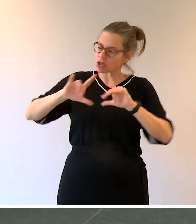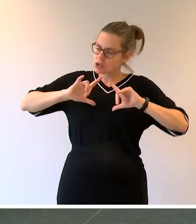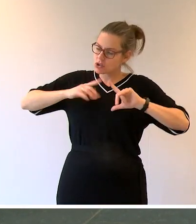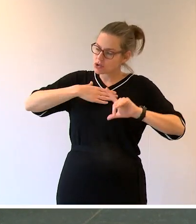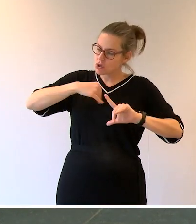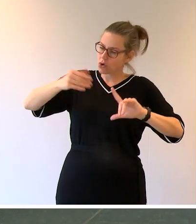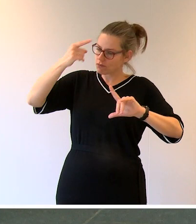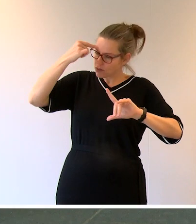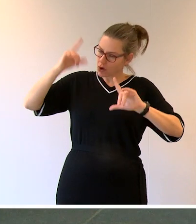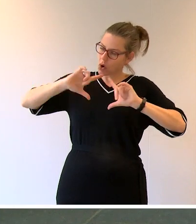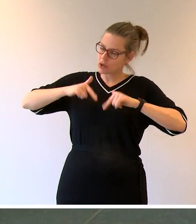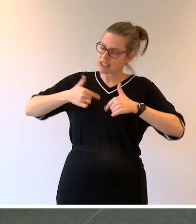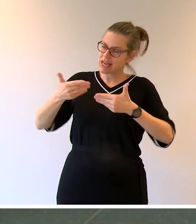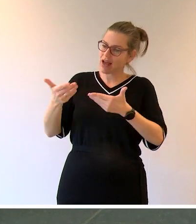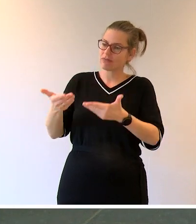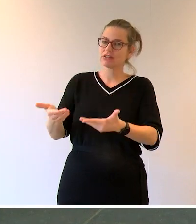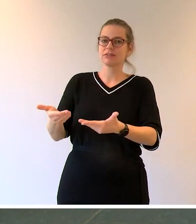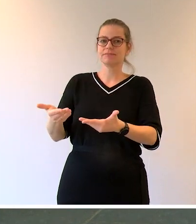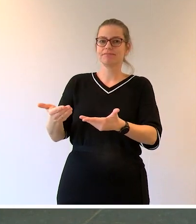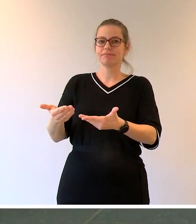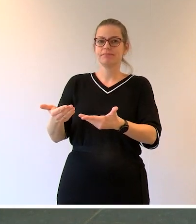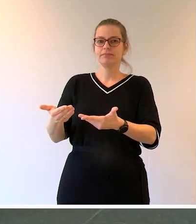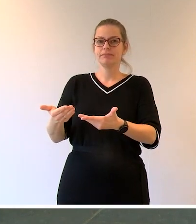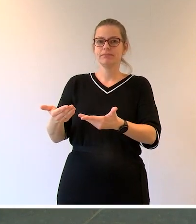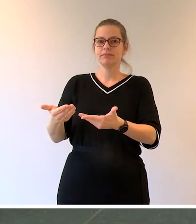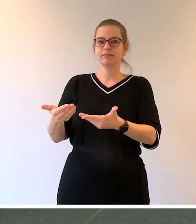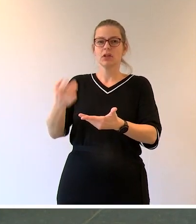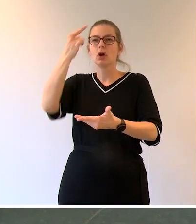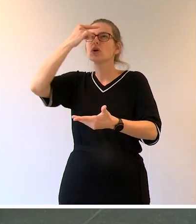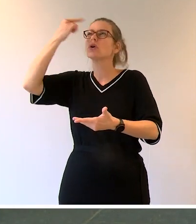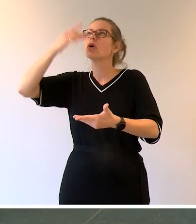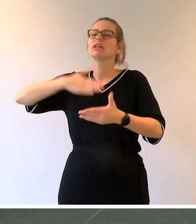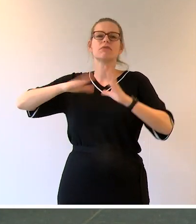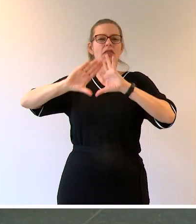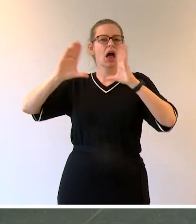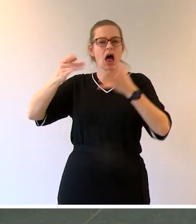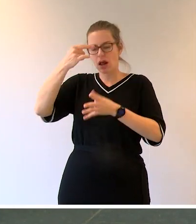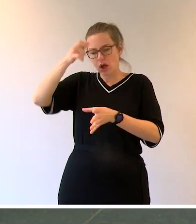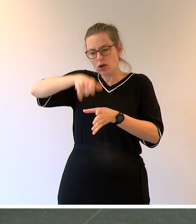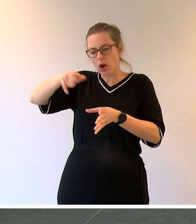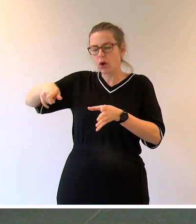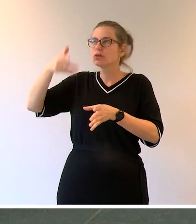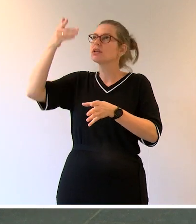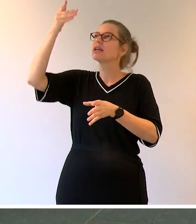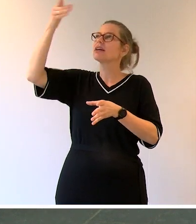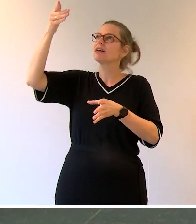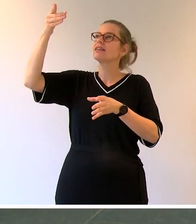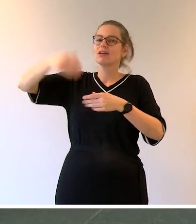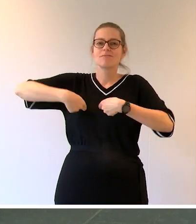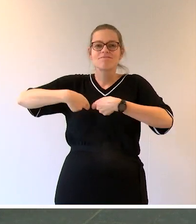David. Uw operatie Lord of Lords kreeg voet aan de grond.